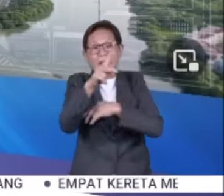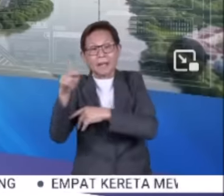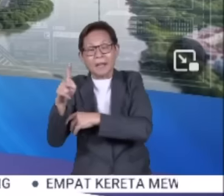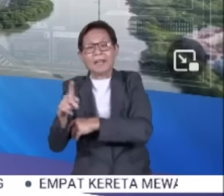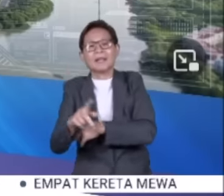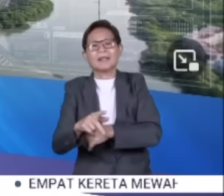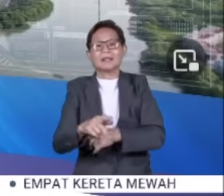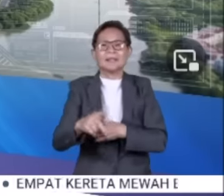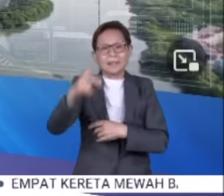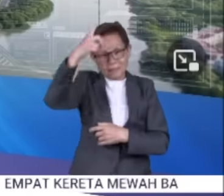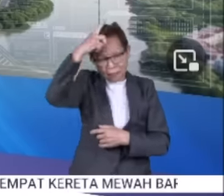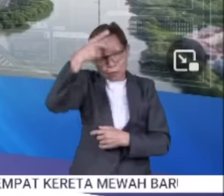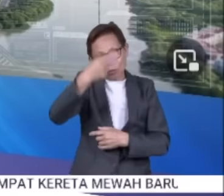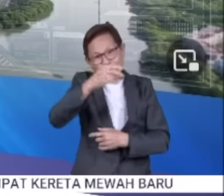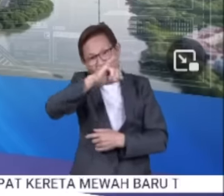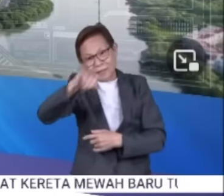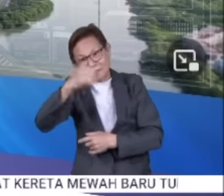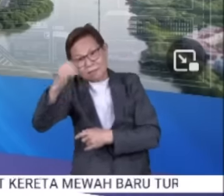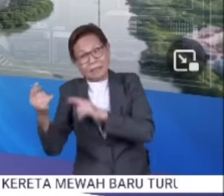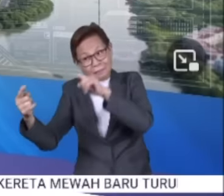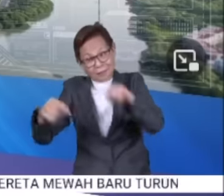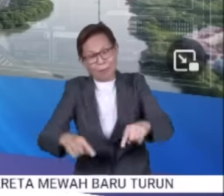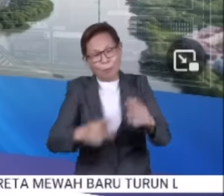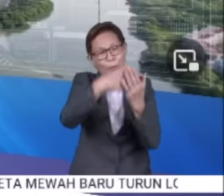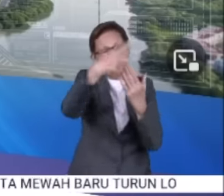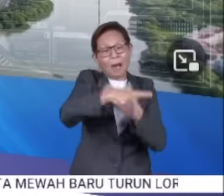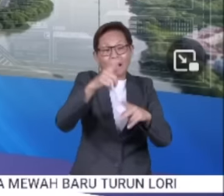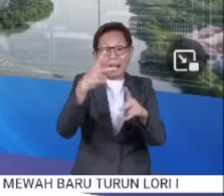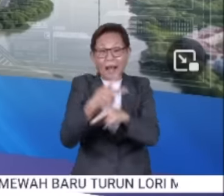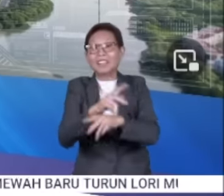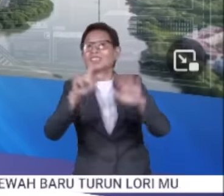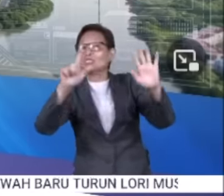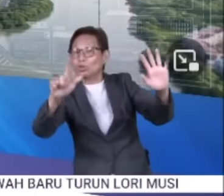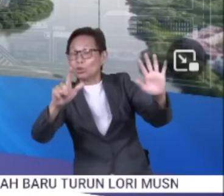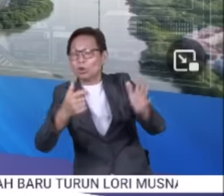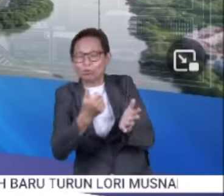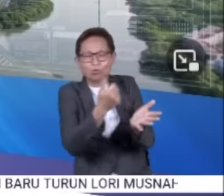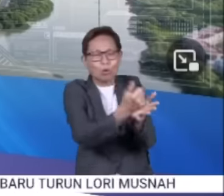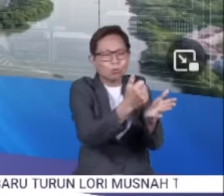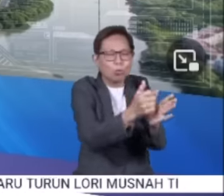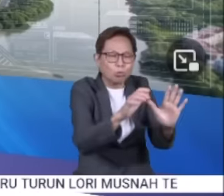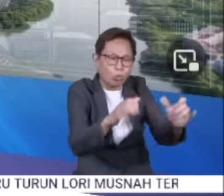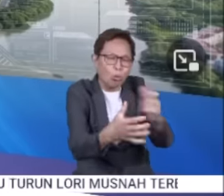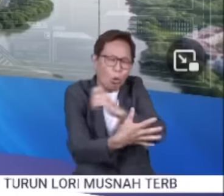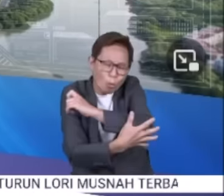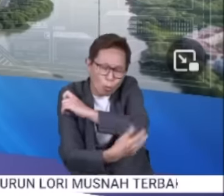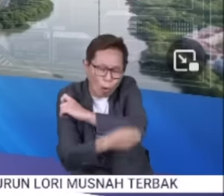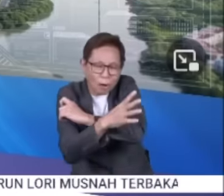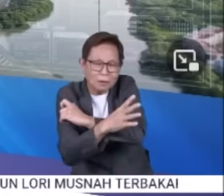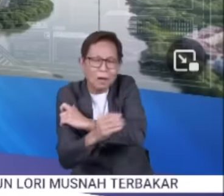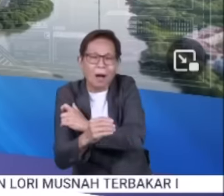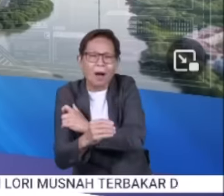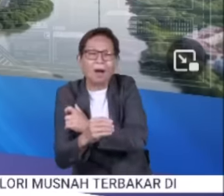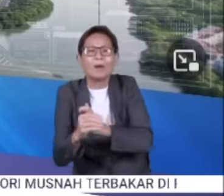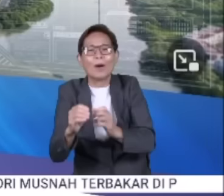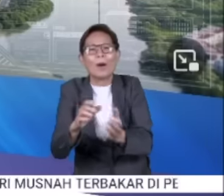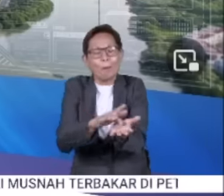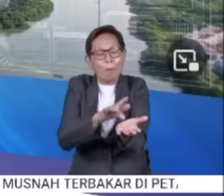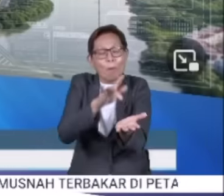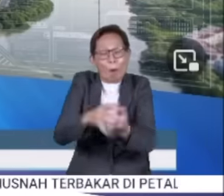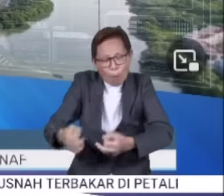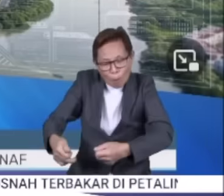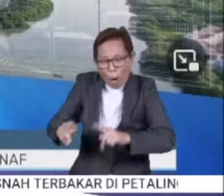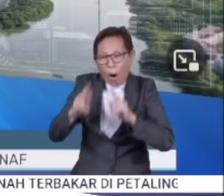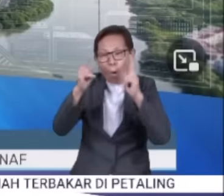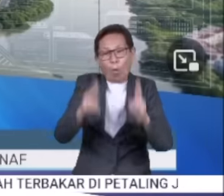Dato' Sri Panglima Haji Jinor. Program kali ketujuh diadakan bagi menyantuni golongan memerlukan di samping memberi kesempatan kepada